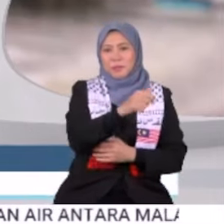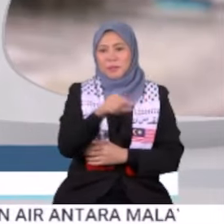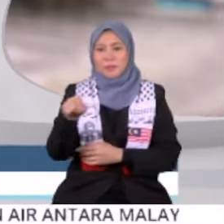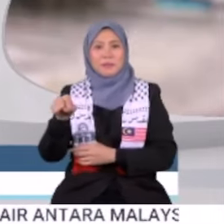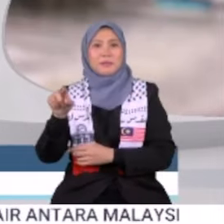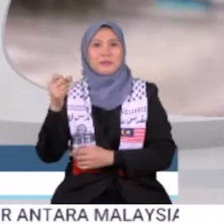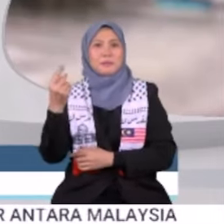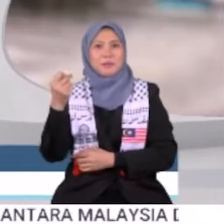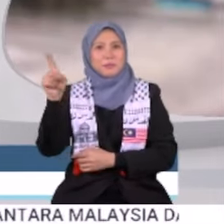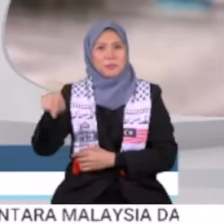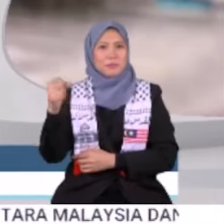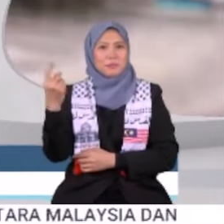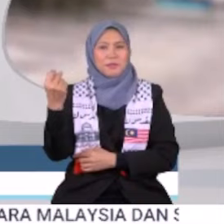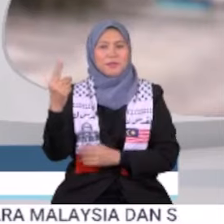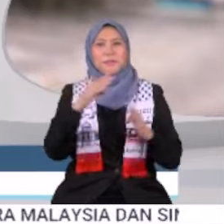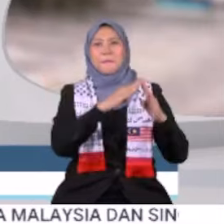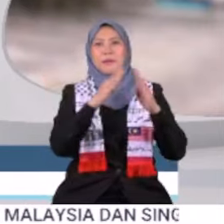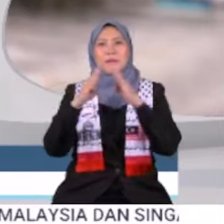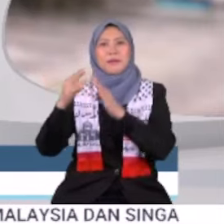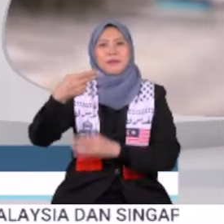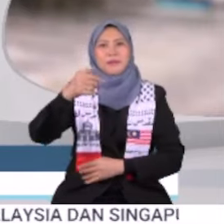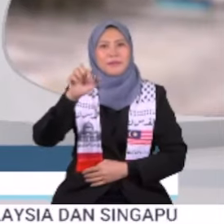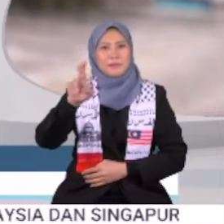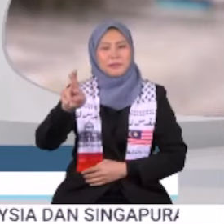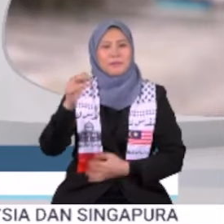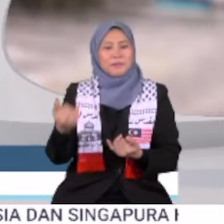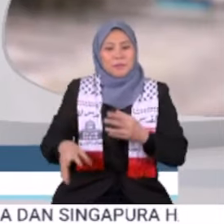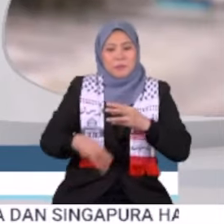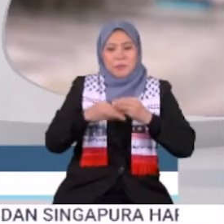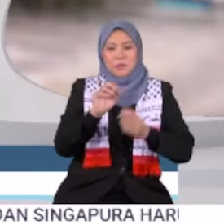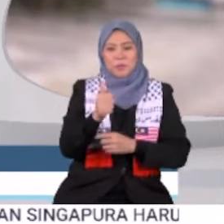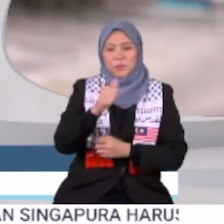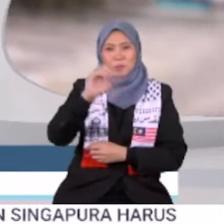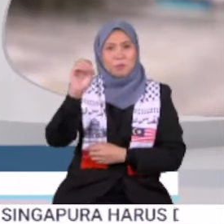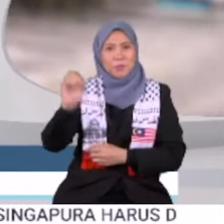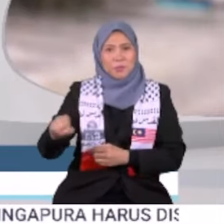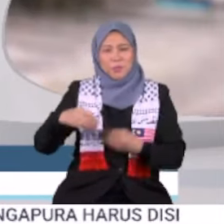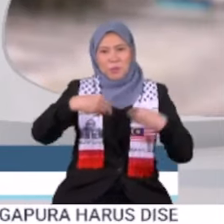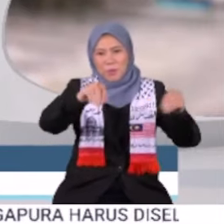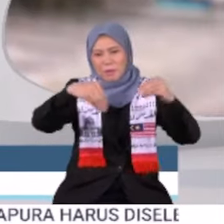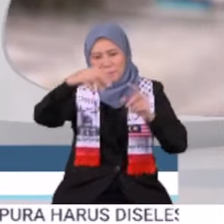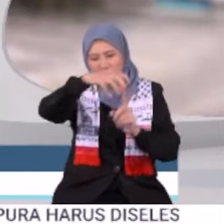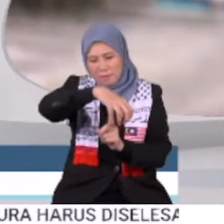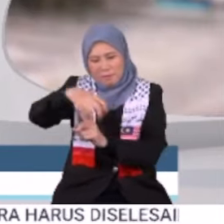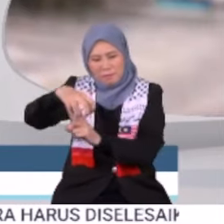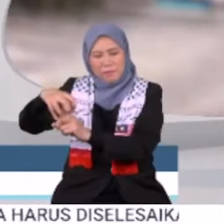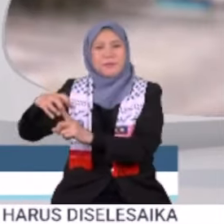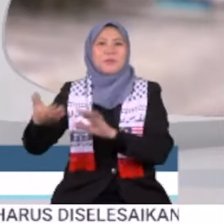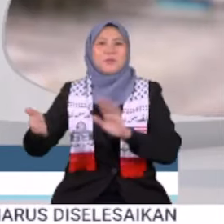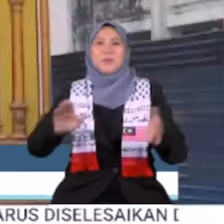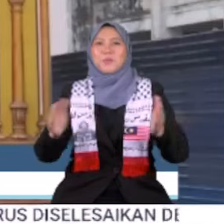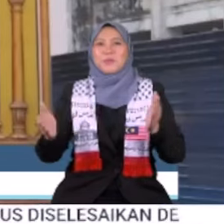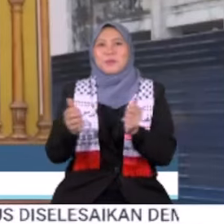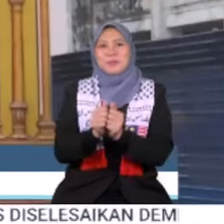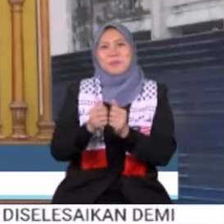ini di Jalan Liti India Bandar Hilir. Ia susulan penambahan 10% gerai jualan berbanding penganjuran sebelum ini.